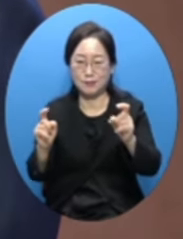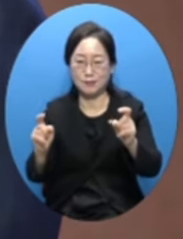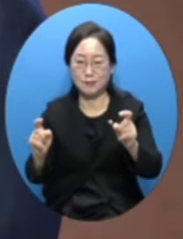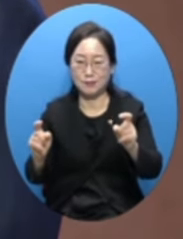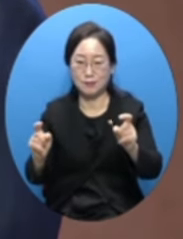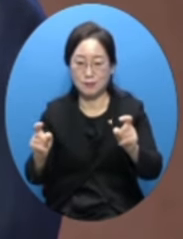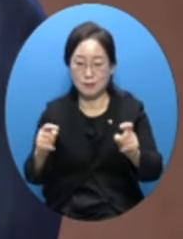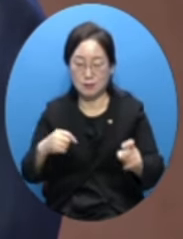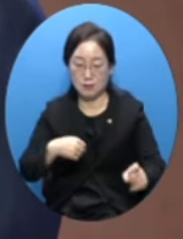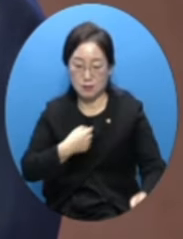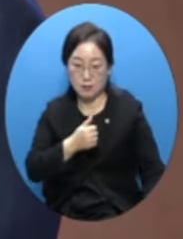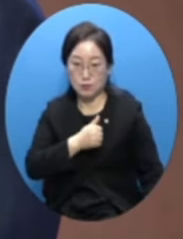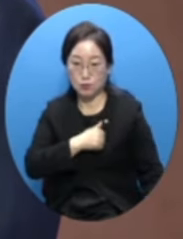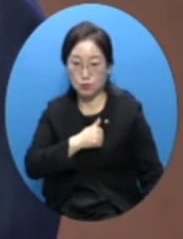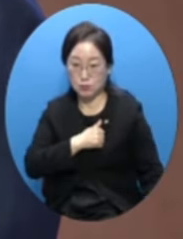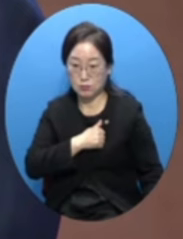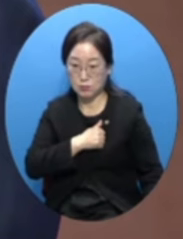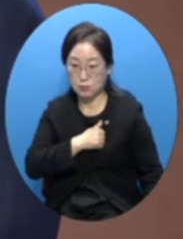나의 자존심을 건드리면